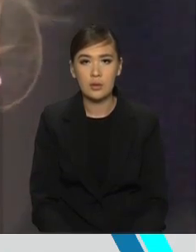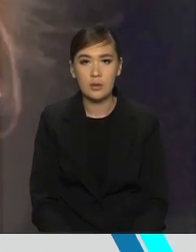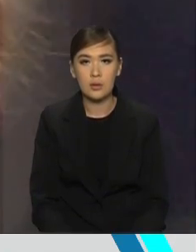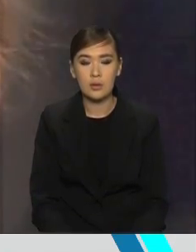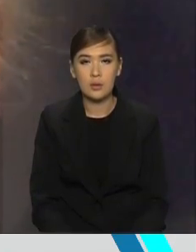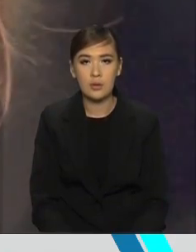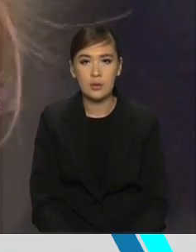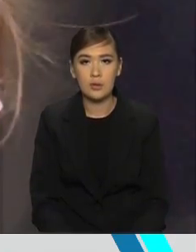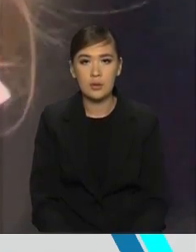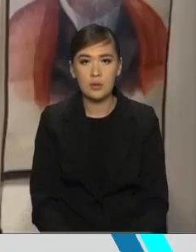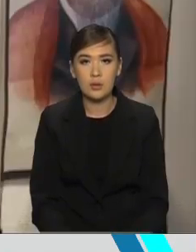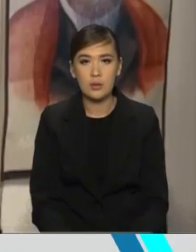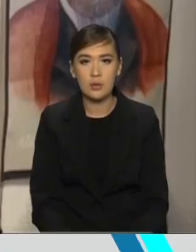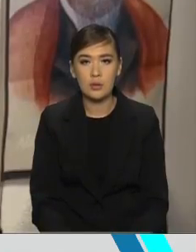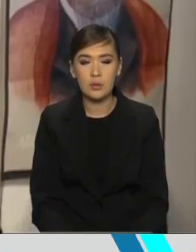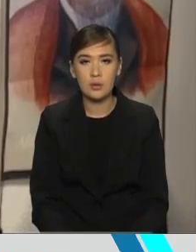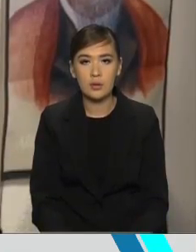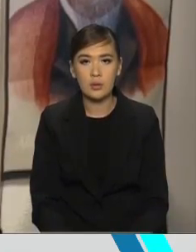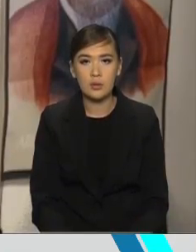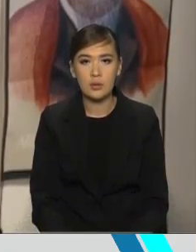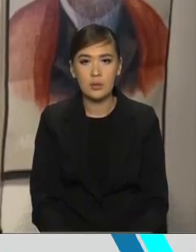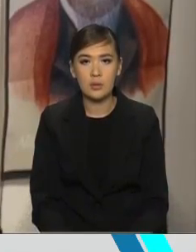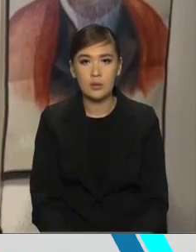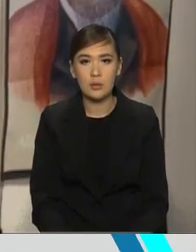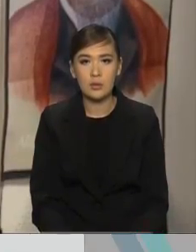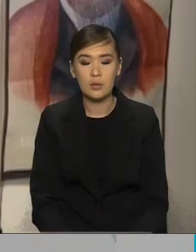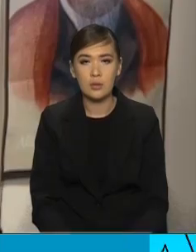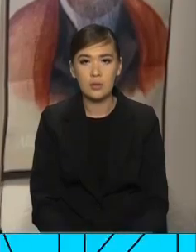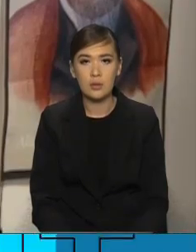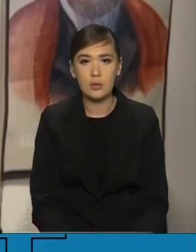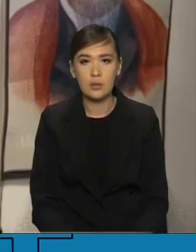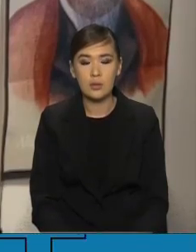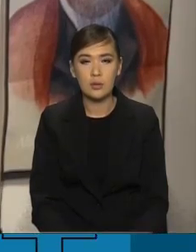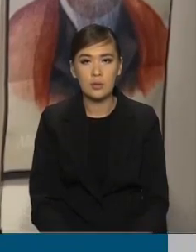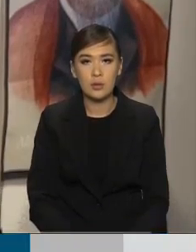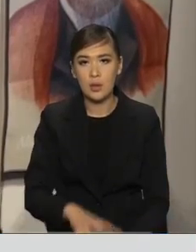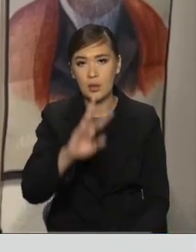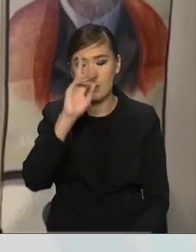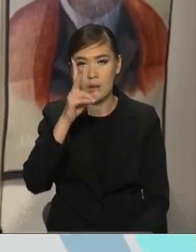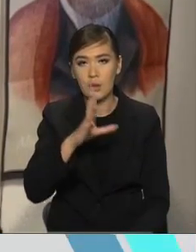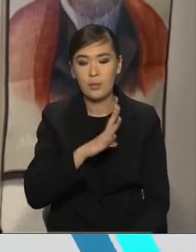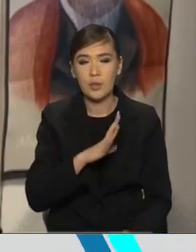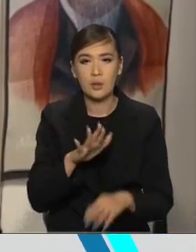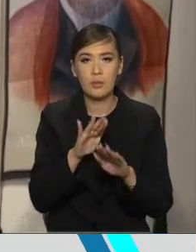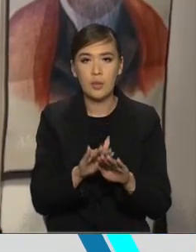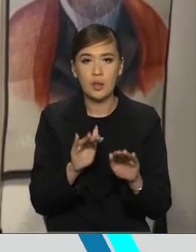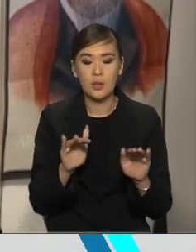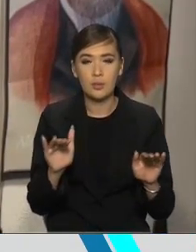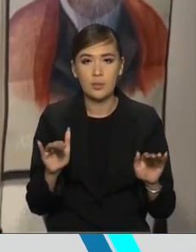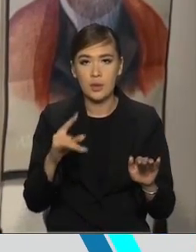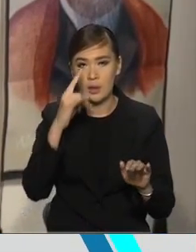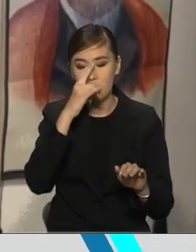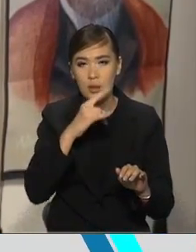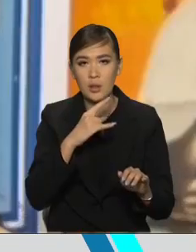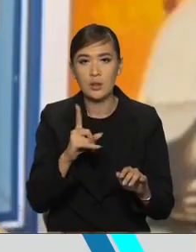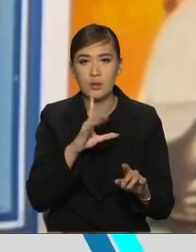кім? Дана. Екі жыл бойы осы коммунитиға келіп жүрміз, балаларымыздан қазақ тілін